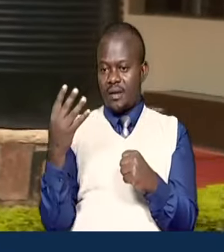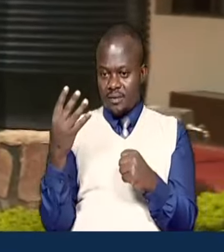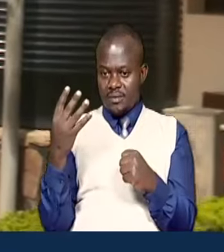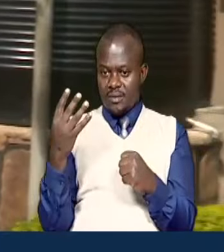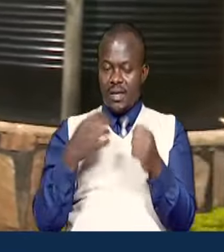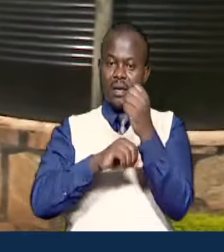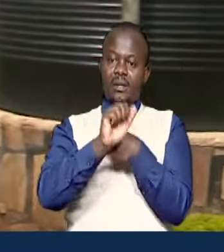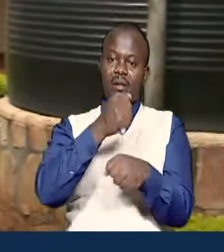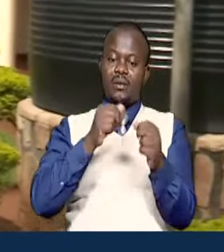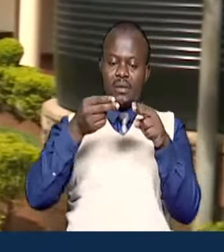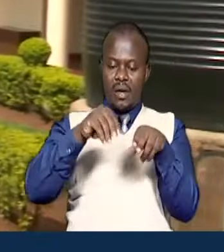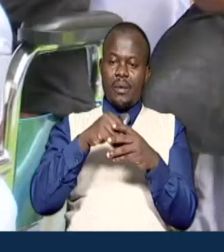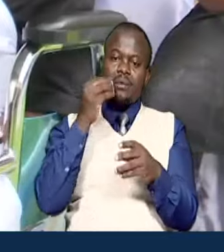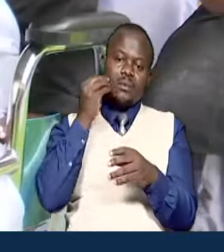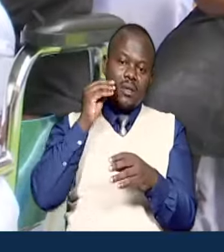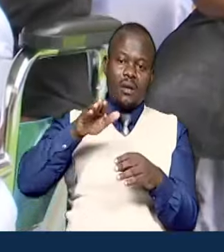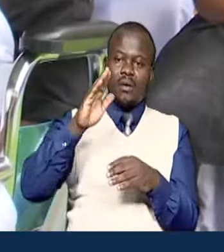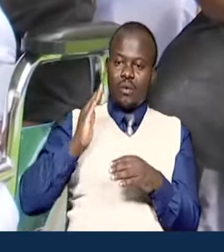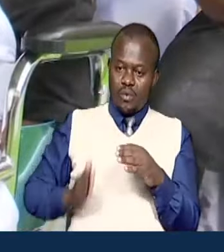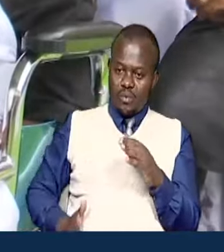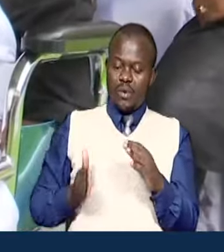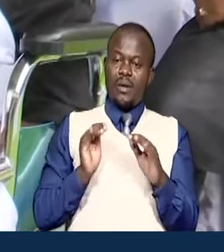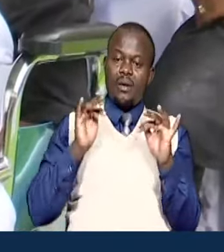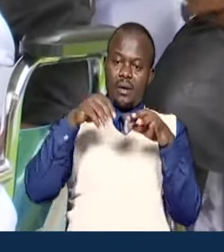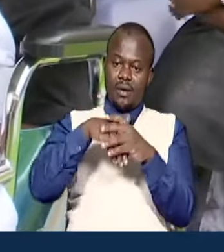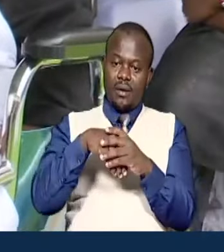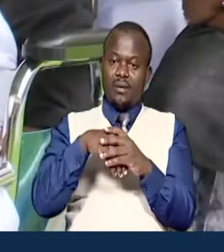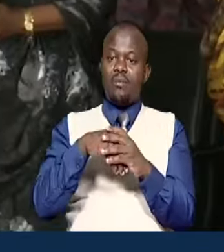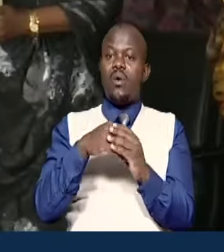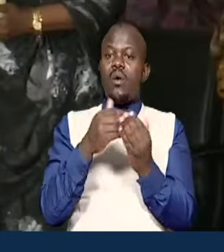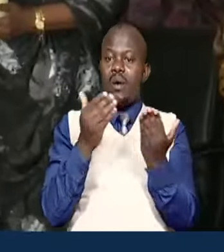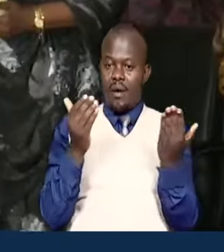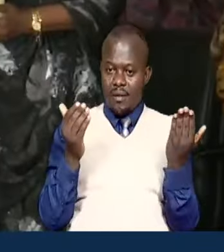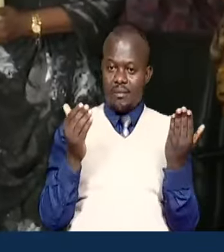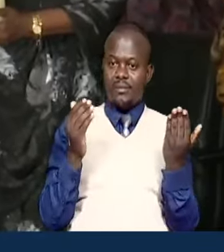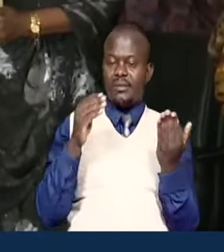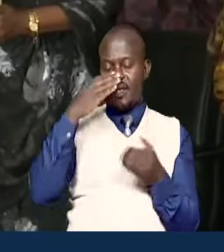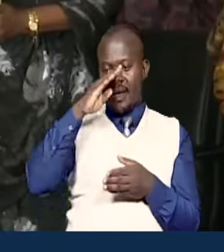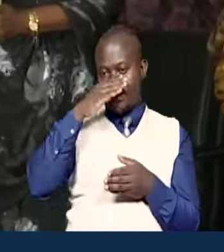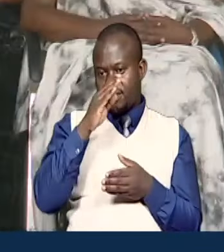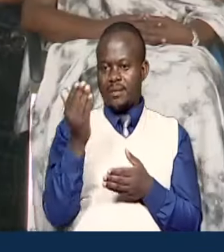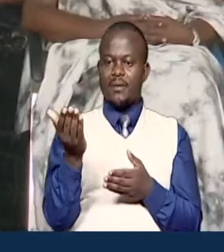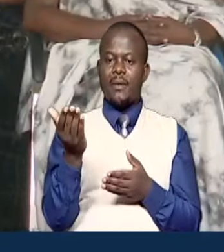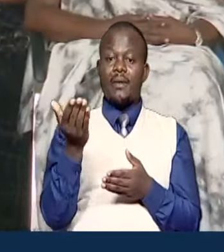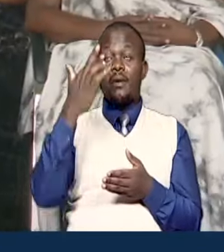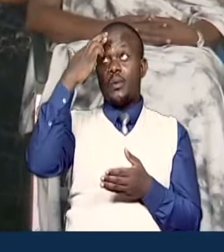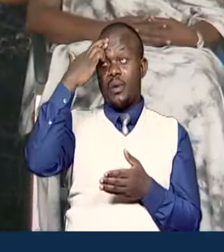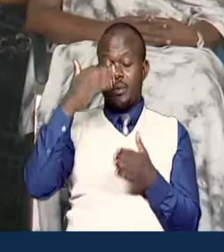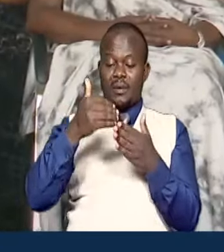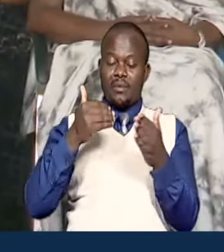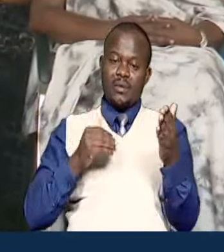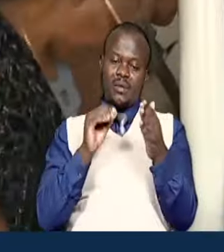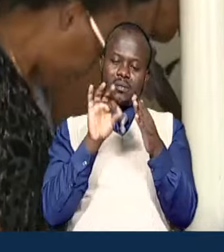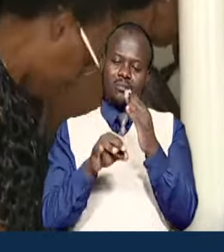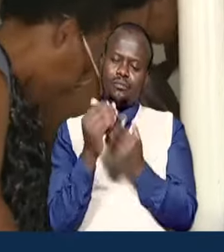Ni igikorwa cyabereye mu rugo rw'impinganzima rwa Huye, cyitabirwa n'intwaza zo mu rugo rw'impinganzima rw'i Nyanza. Kwibuka byabimburiwe no gucana